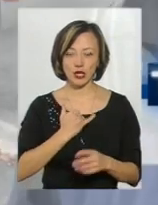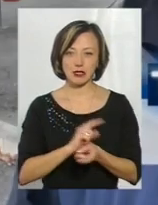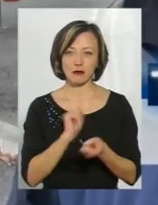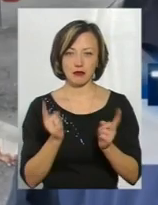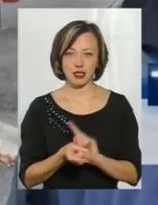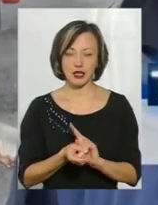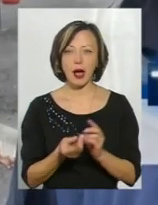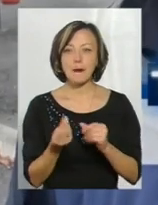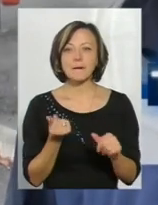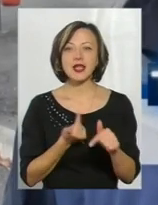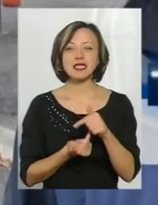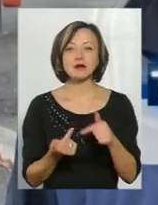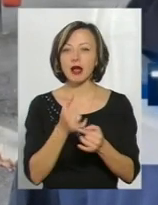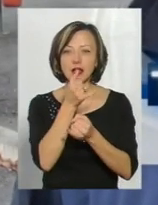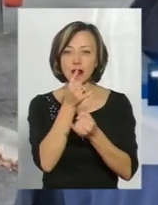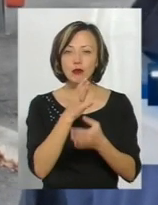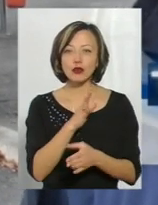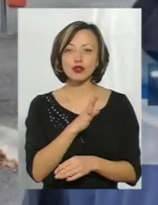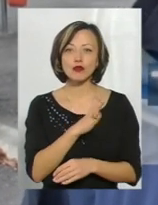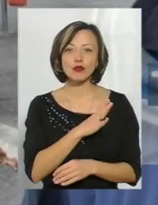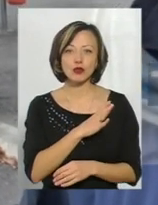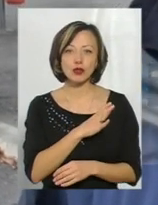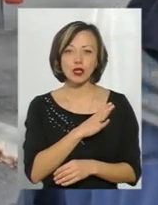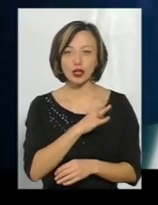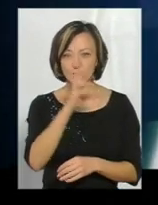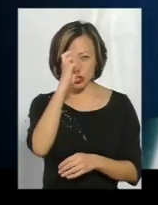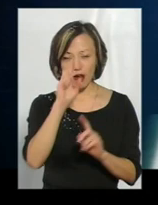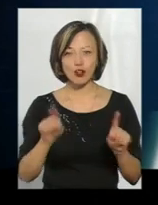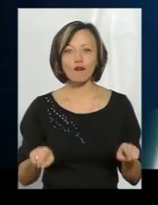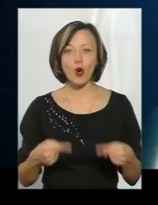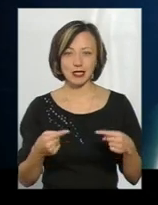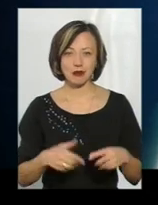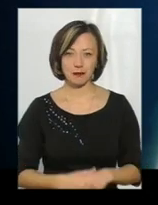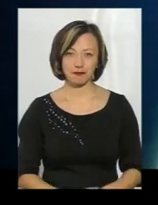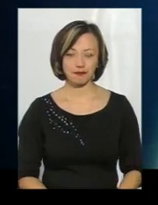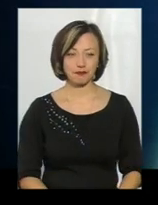зміниться. Бізнесмен не може бути державотворцем.